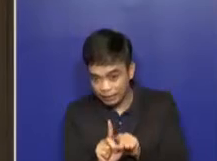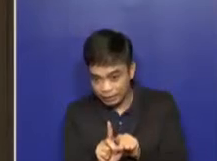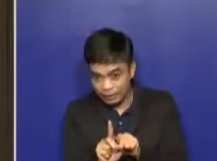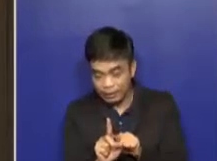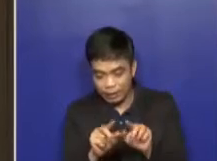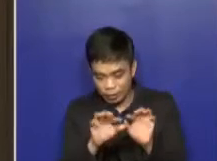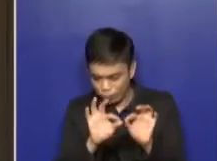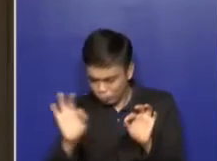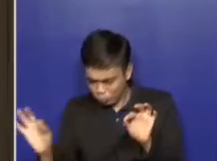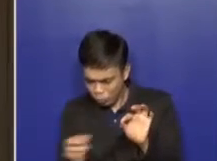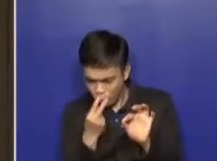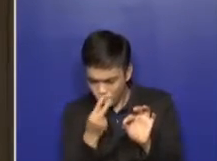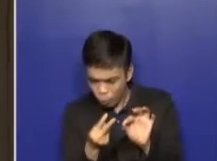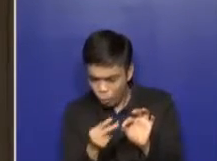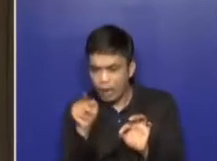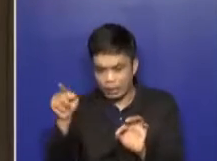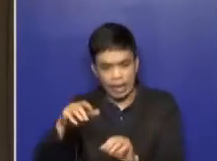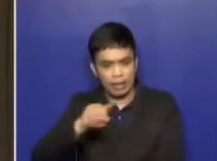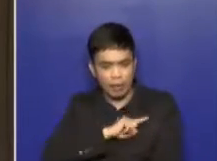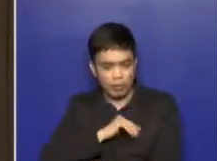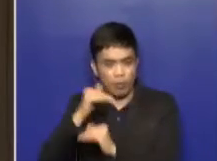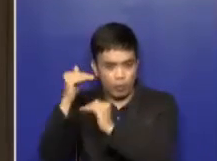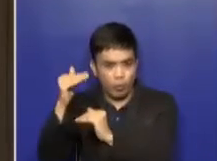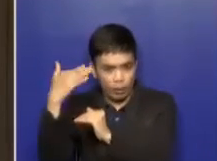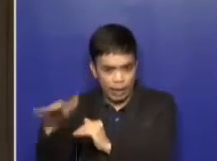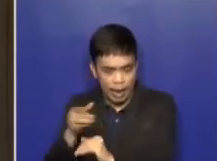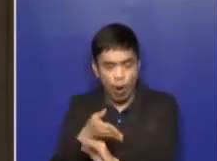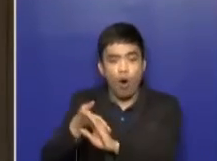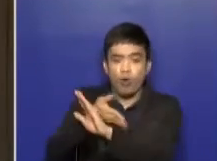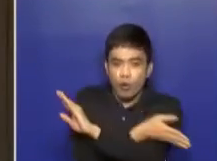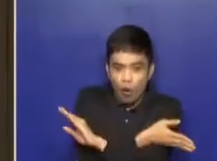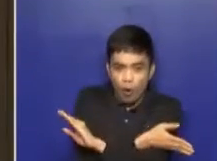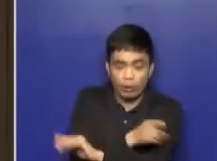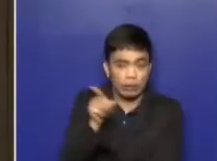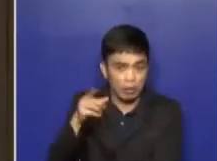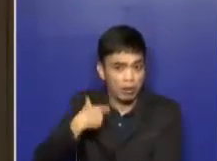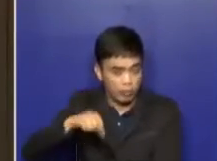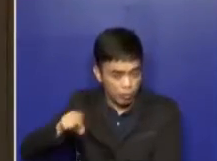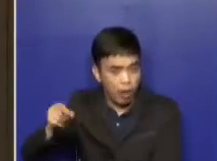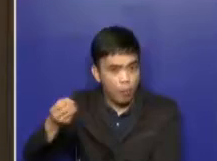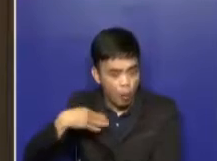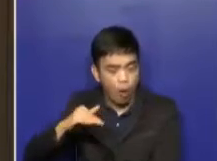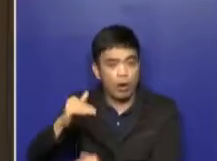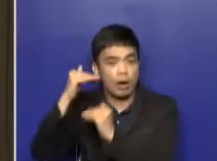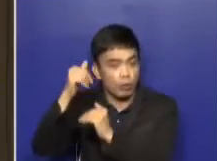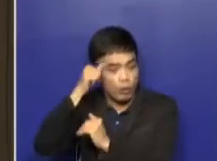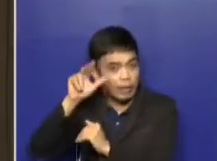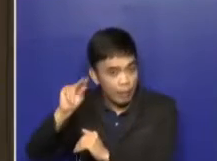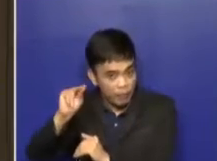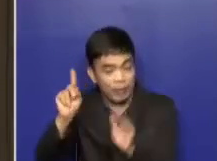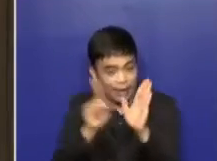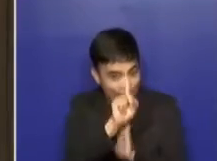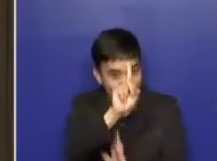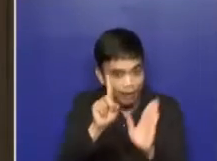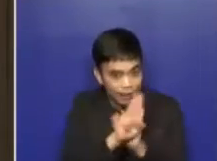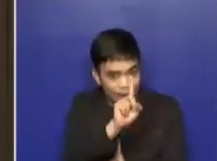ศาลอื่นเนี่ยยื่นก่อนวันสืบพยานใช่ไหมครับของท่านเนี่ยท่านบอกกำหนดระยะเวลา30วันก่อนนั่งพิจารณาครั้งแรกนะ